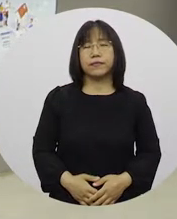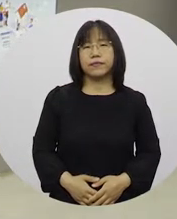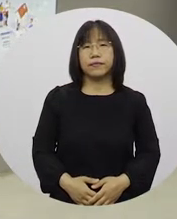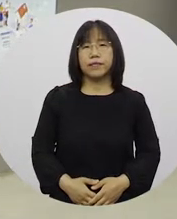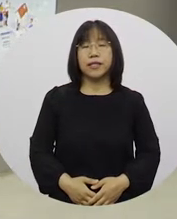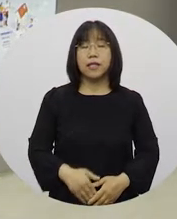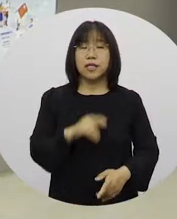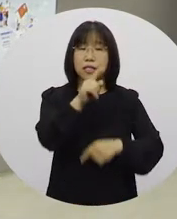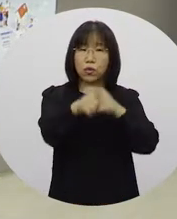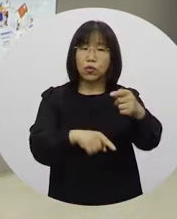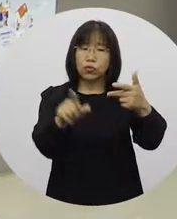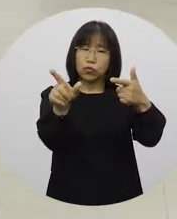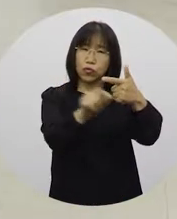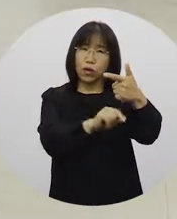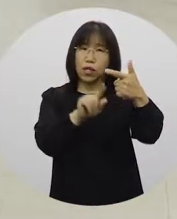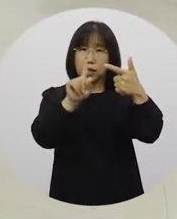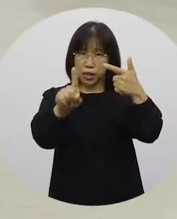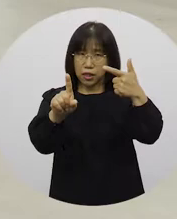주시면 되겠습니다.